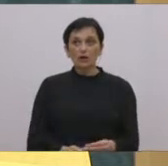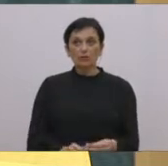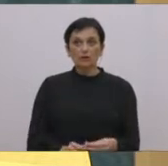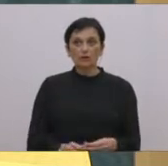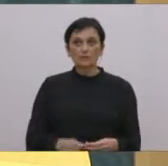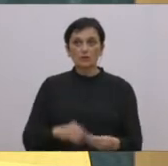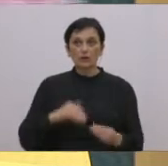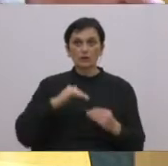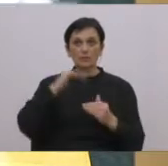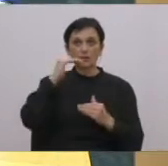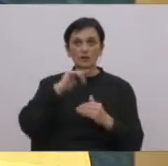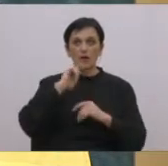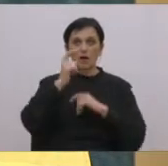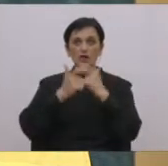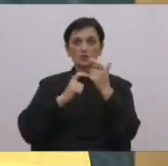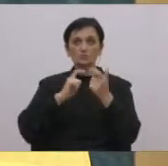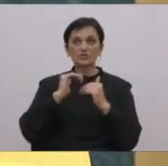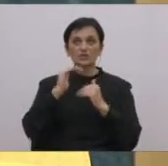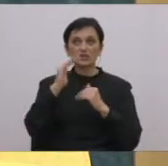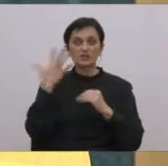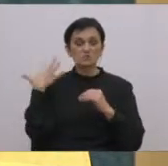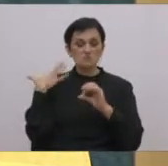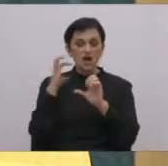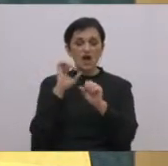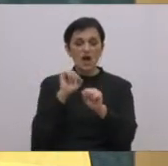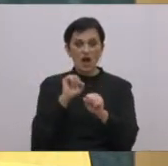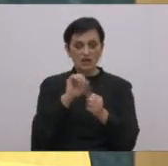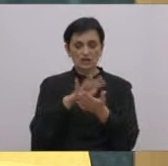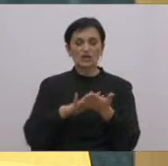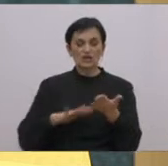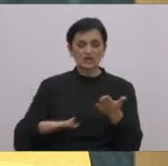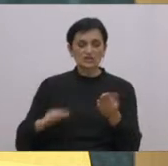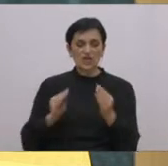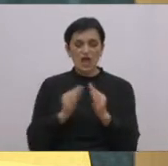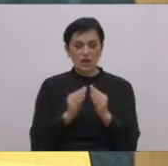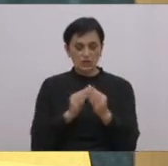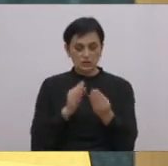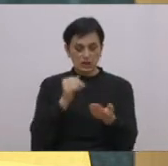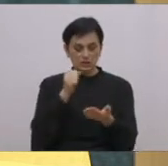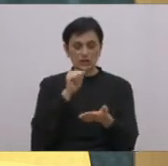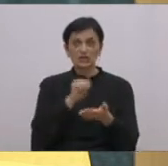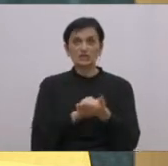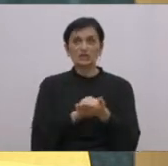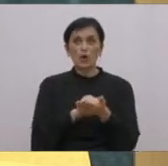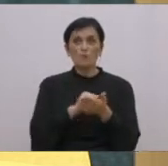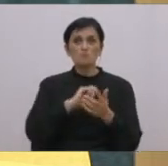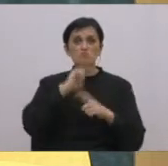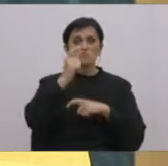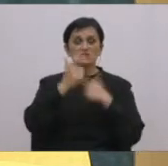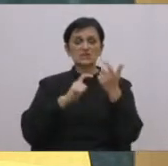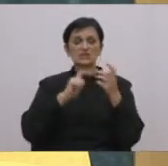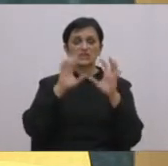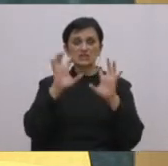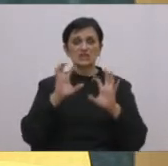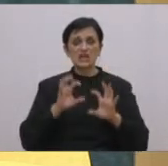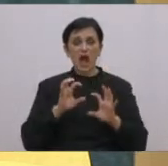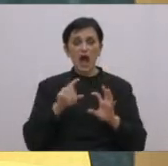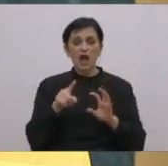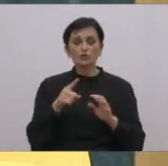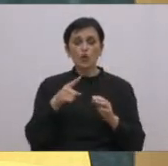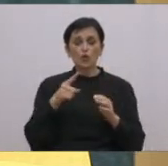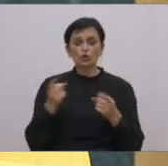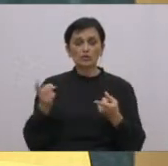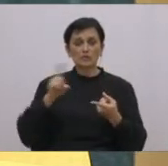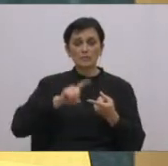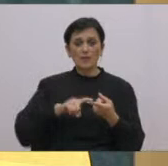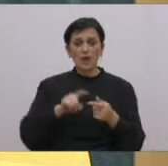მაღალმთიანი დასახლების ხარდაჭერა რა თქმა უნდა გრძელდება რომელიც დამტკიცებული მთის კანონის ფარგლებში ხორციელდება